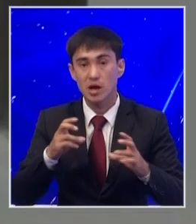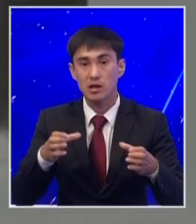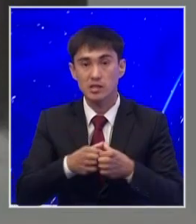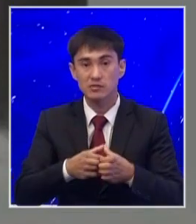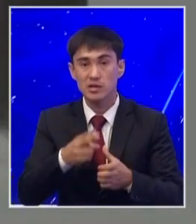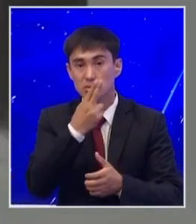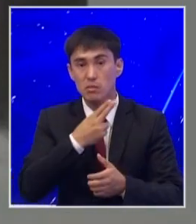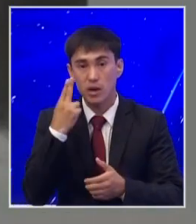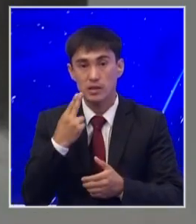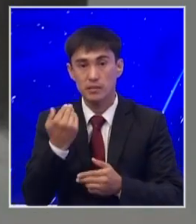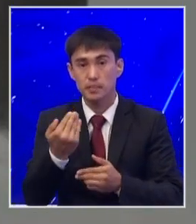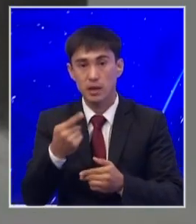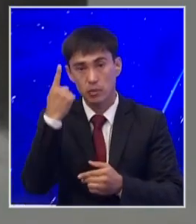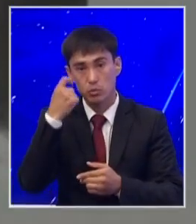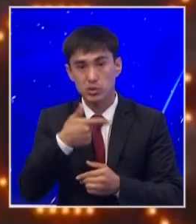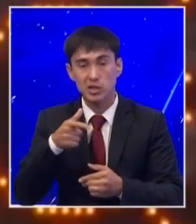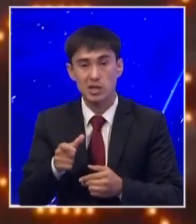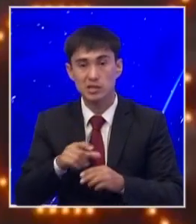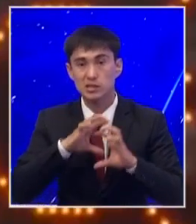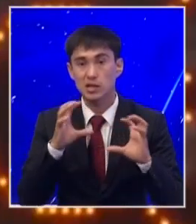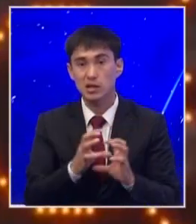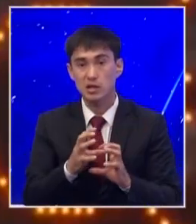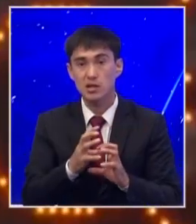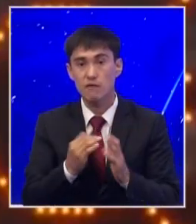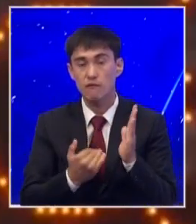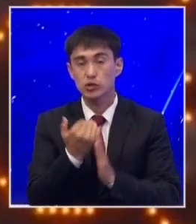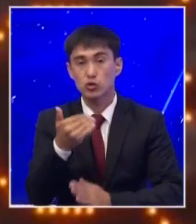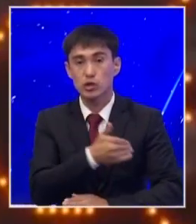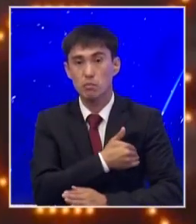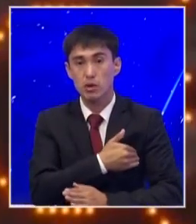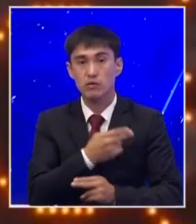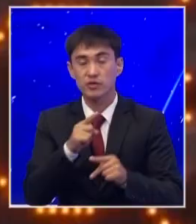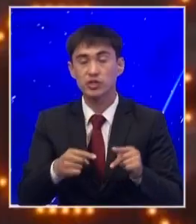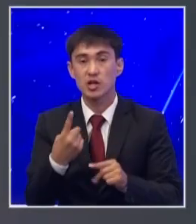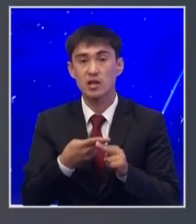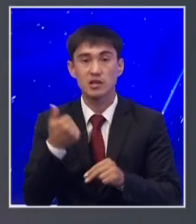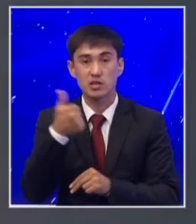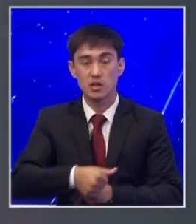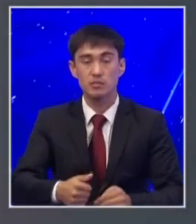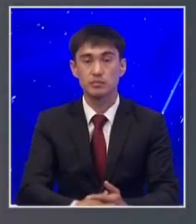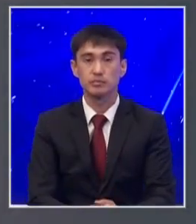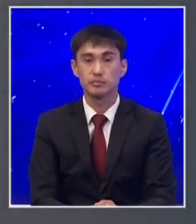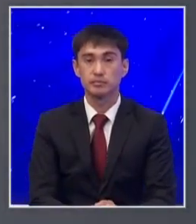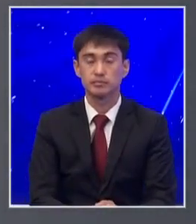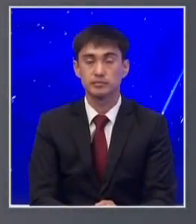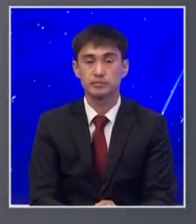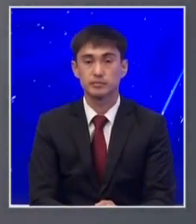агентство Испании предупредило граждан о сохранении высоких температур в течение этой недели.